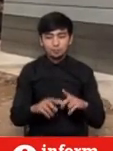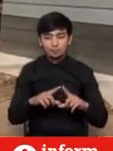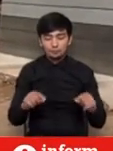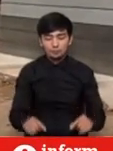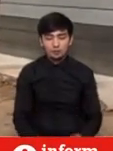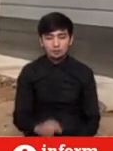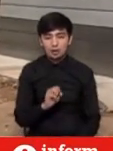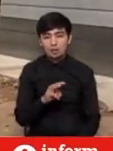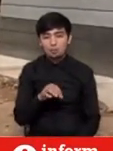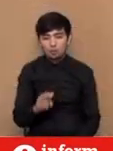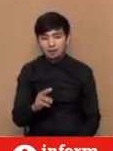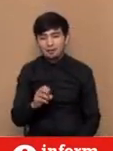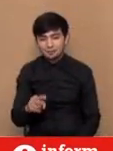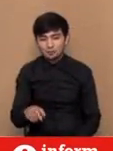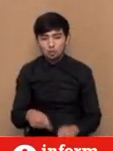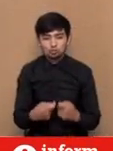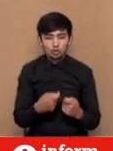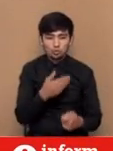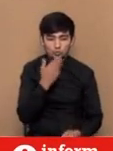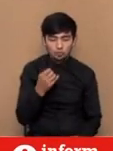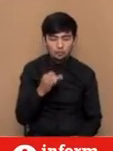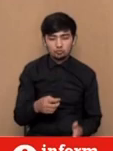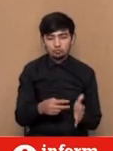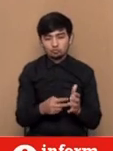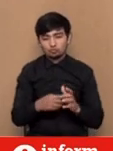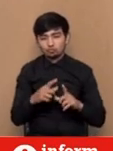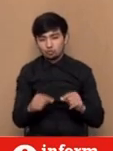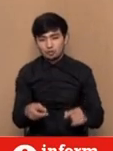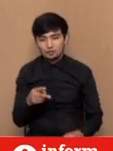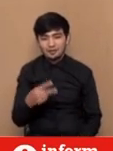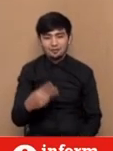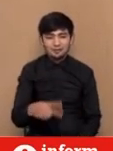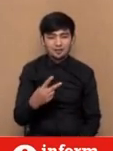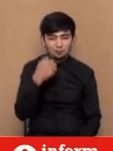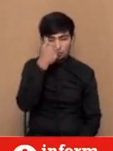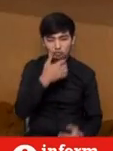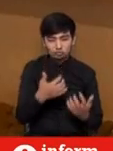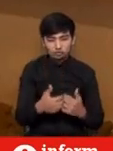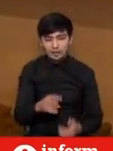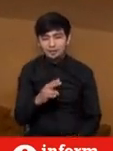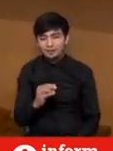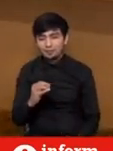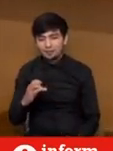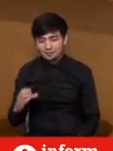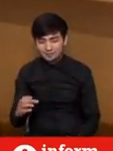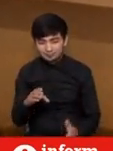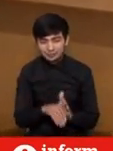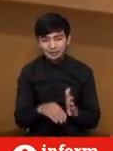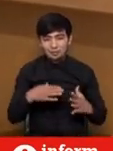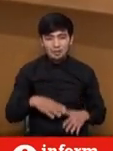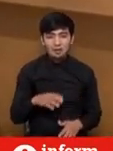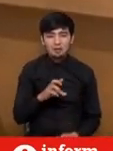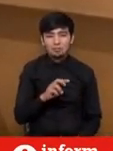констракшн говорят нарушений Нет при формировании стоимости школ в 2022 году не учли НДС благоустройство